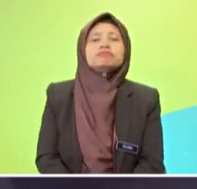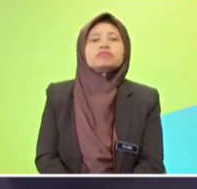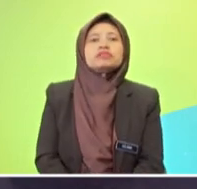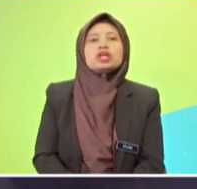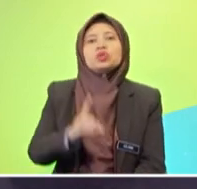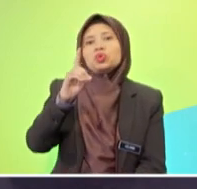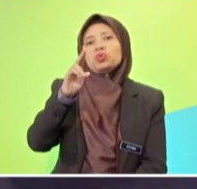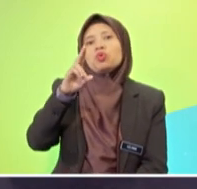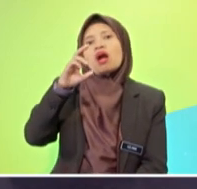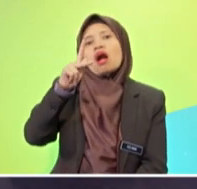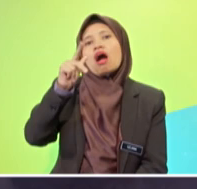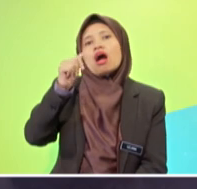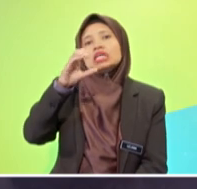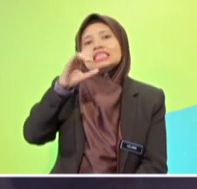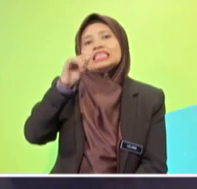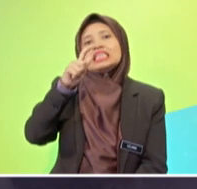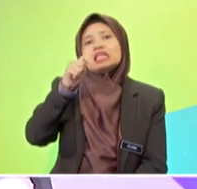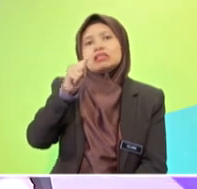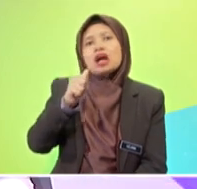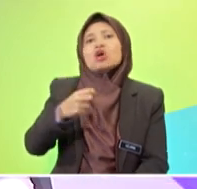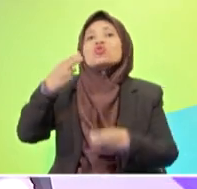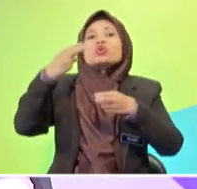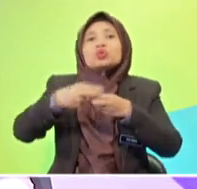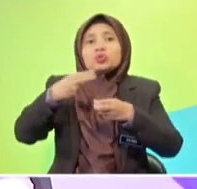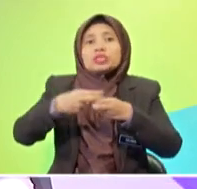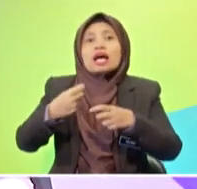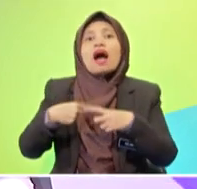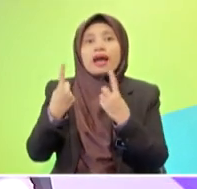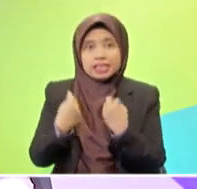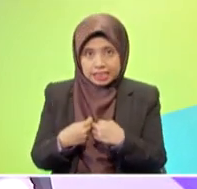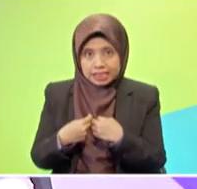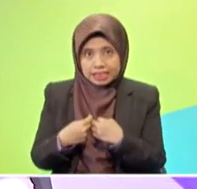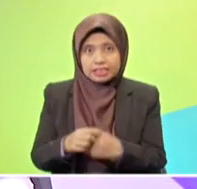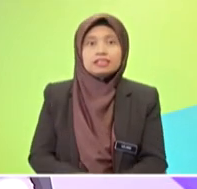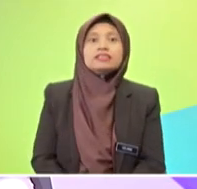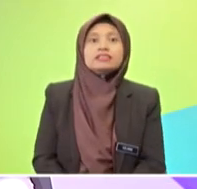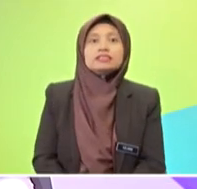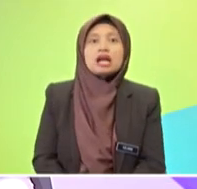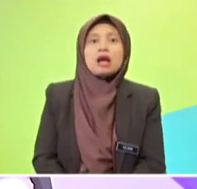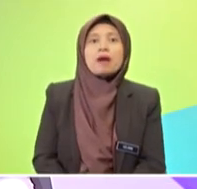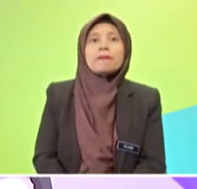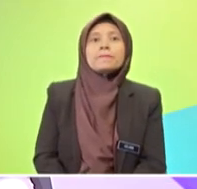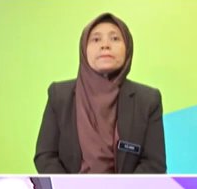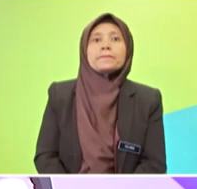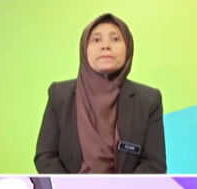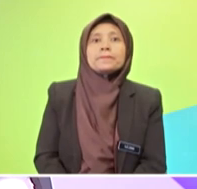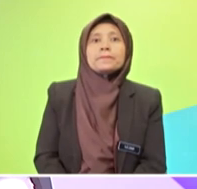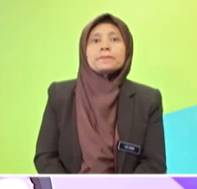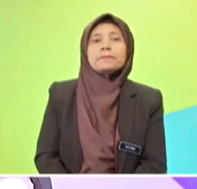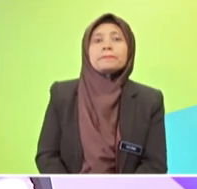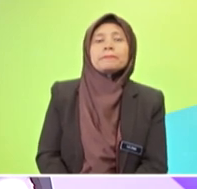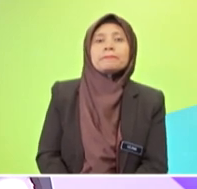terus tahu bau baris itu Pak Belalang berasa sedih susah hati kemudian perahu dia tipis